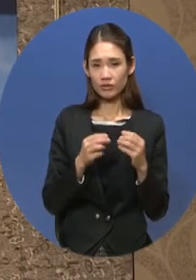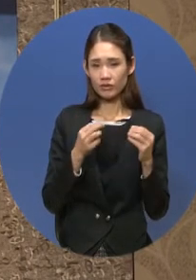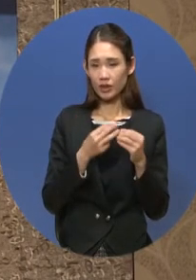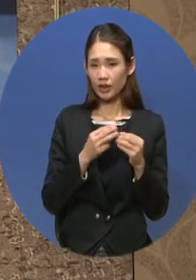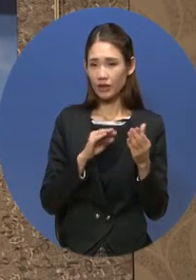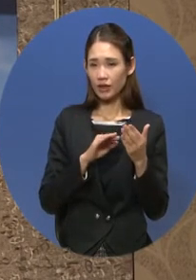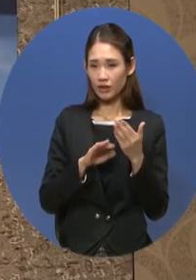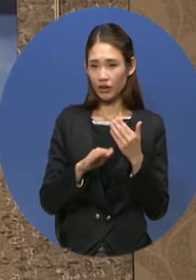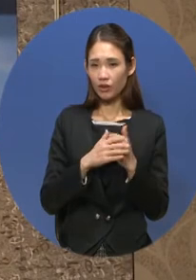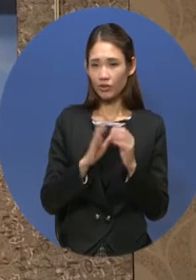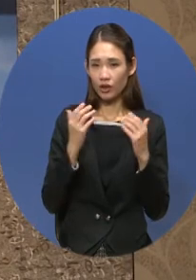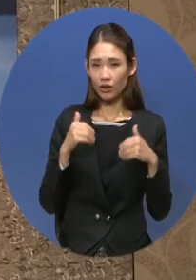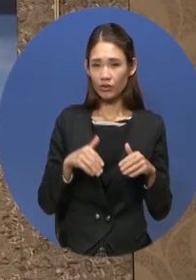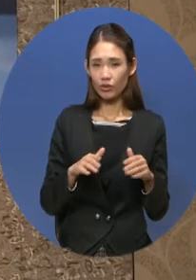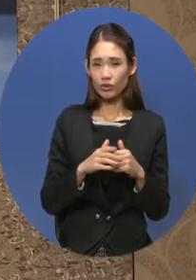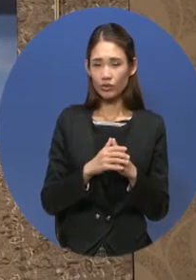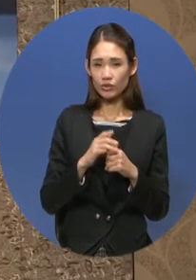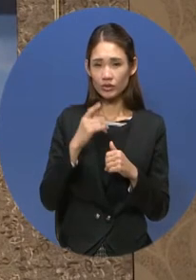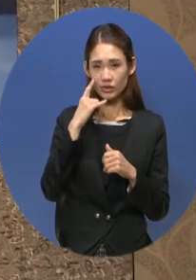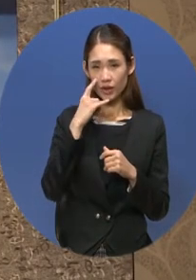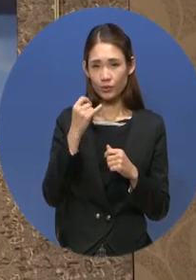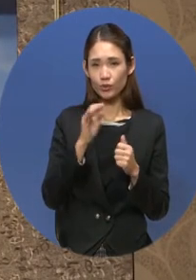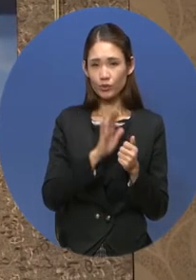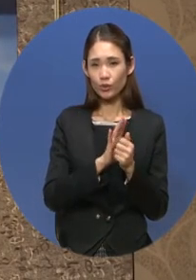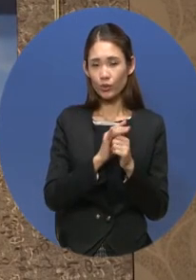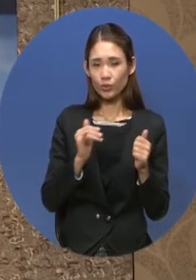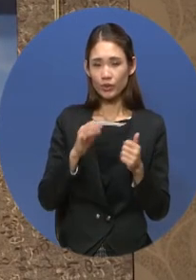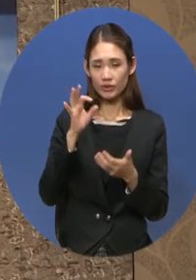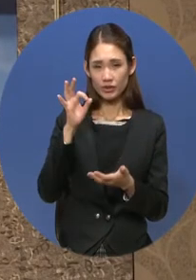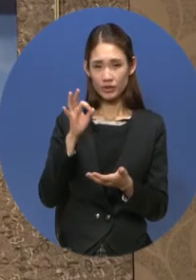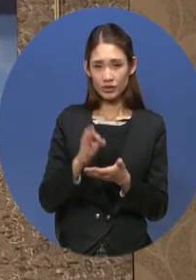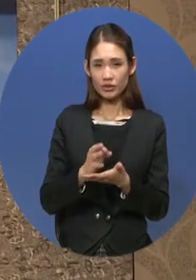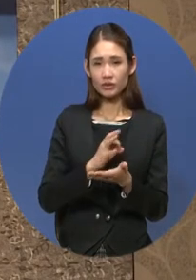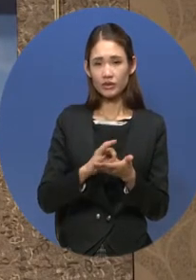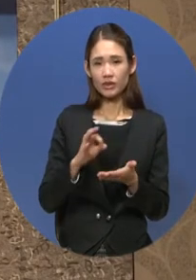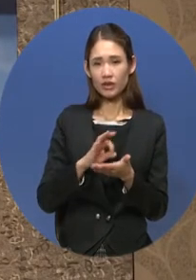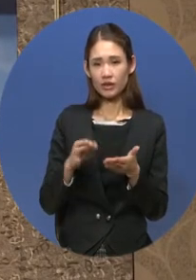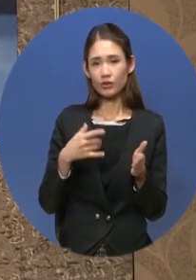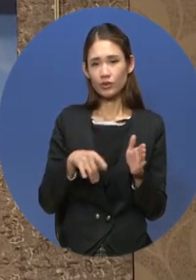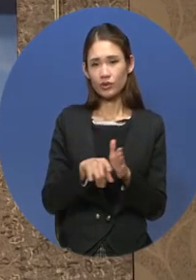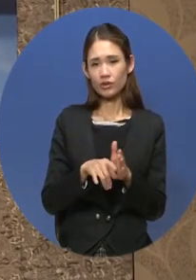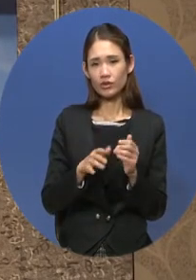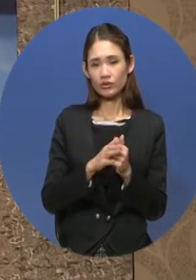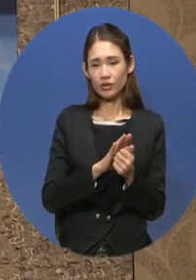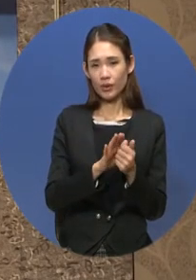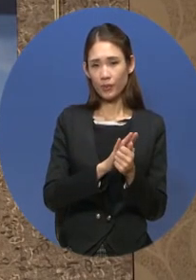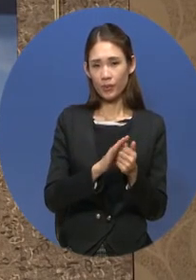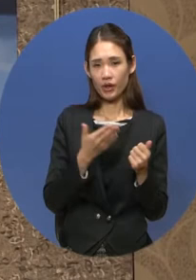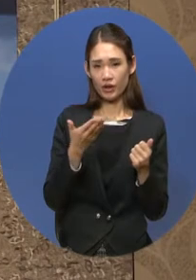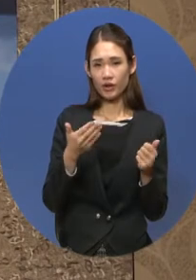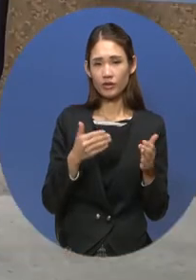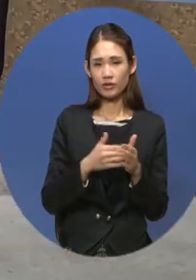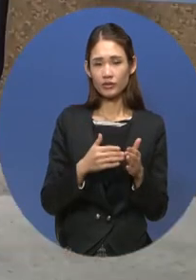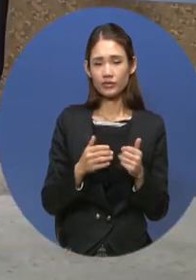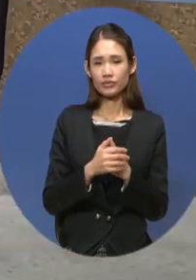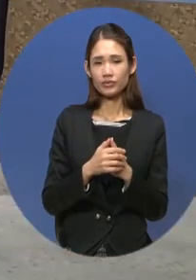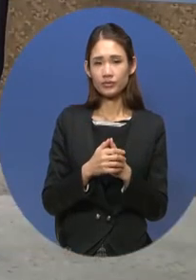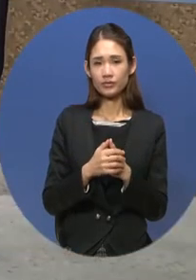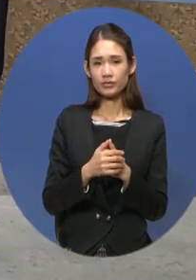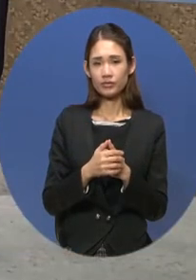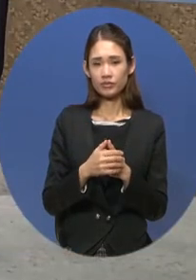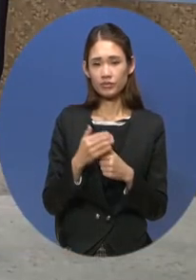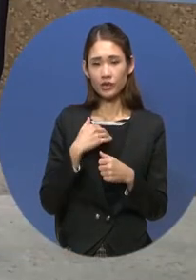이상부터 낳더라도 산모 도우미를 네. 저렴한 가격에 쓸 수 있도록 그렇게 또 배려를 했습니다. 예. 그리고 또